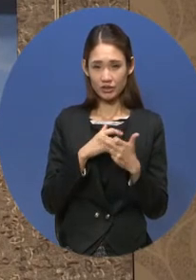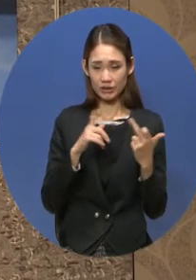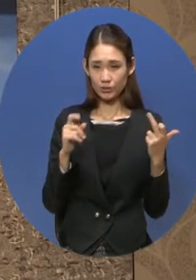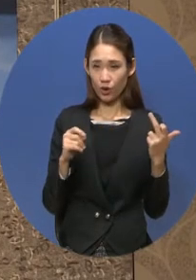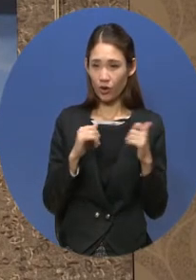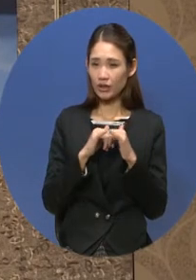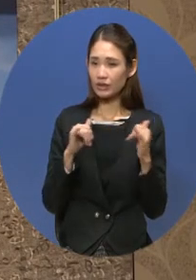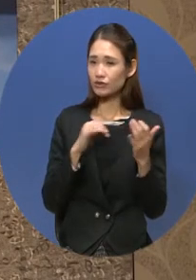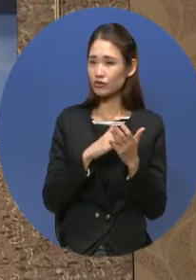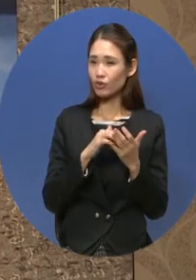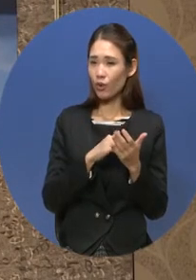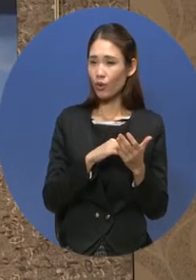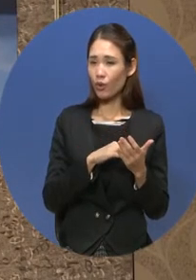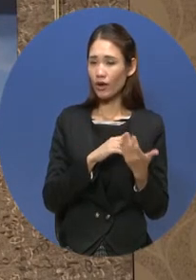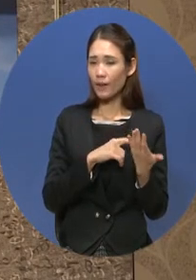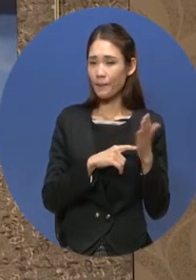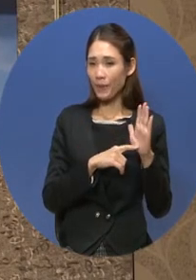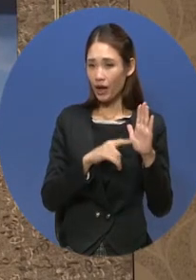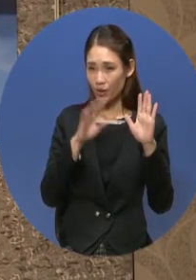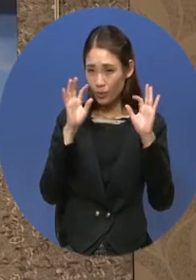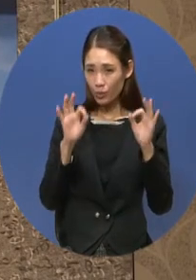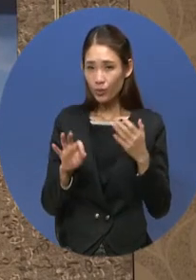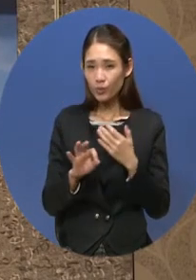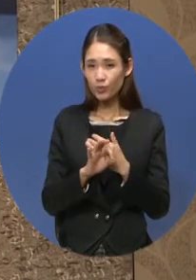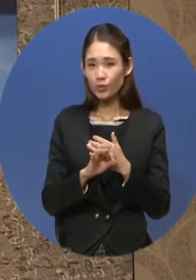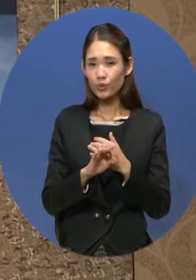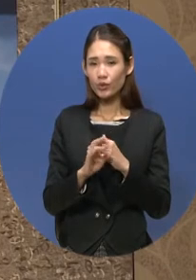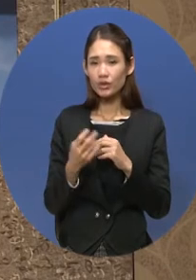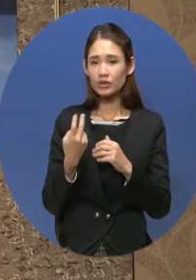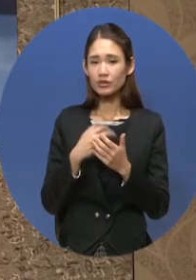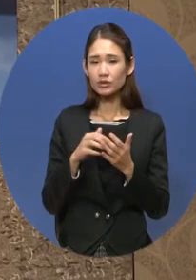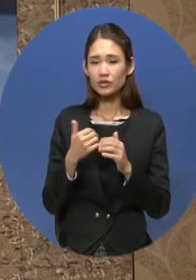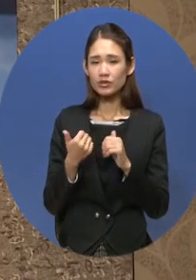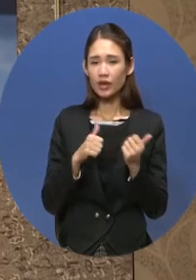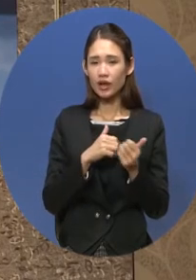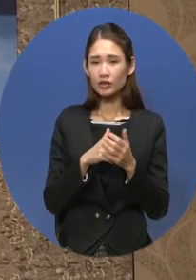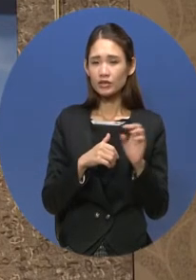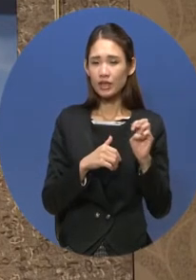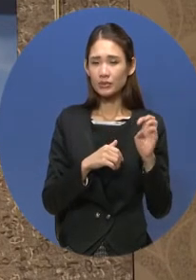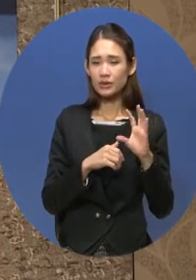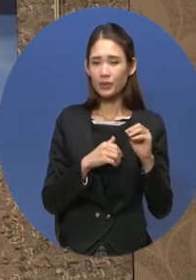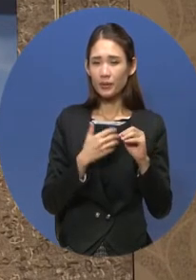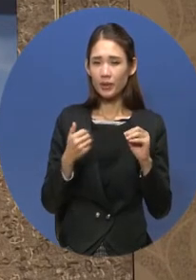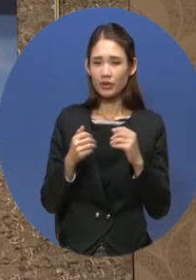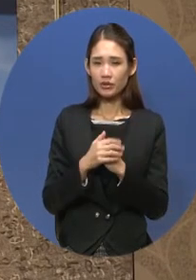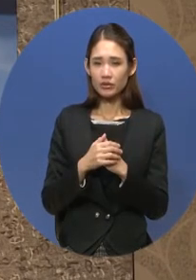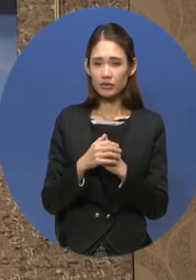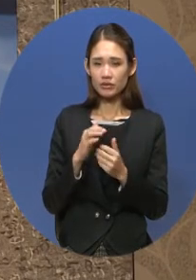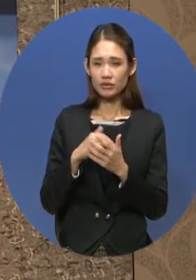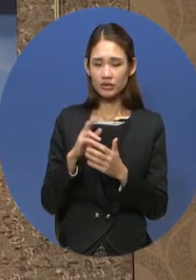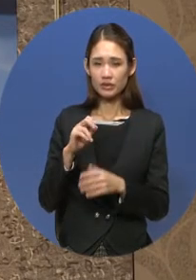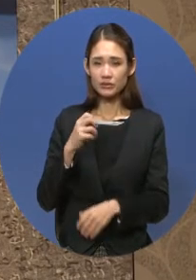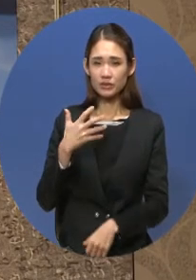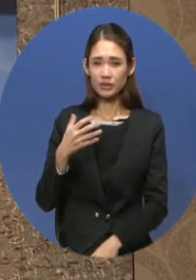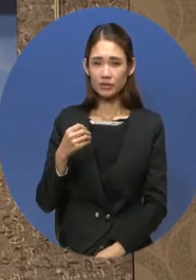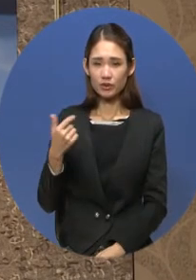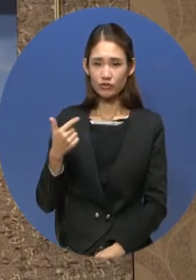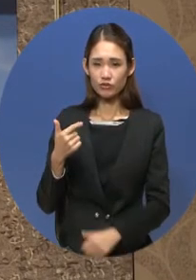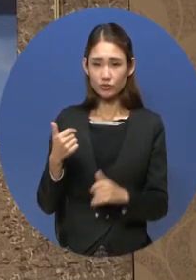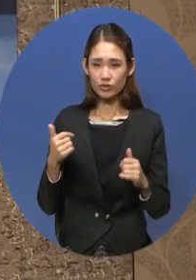발표에 따르면 우리나라의 2020년 사망 인구는 30만 8천 명이고요. 출산 인구는 27만 6천